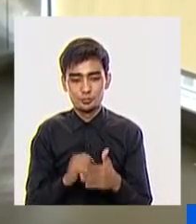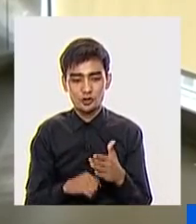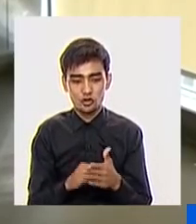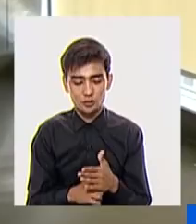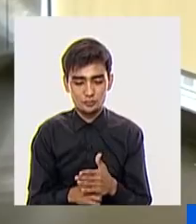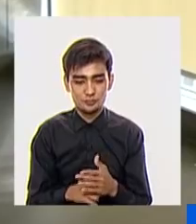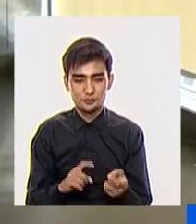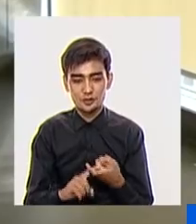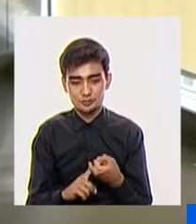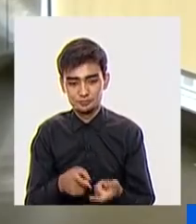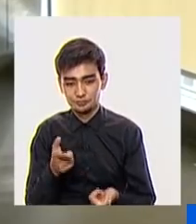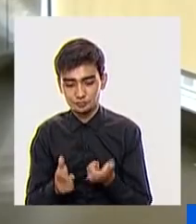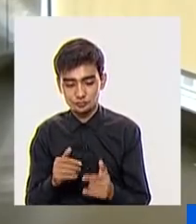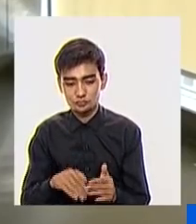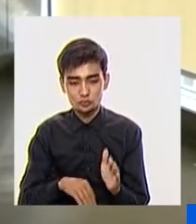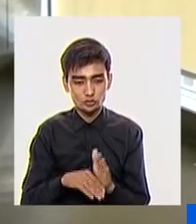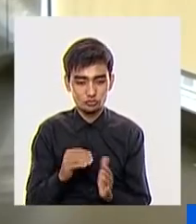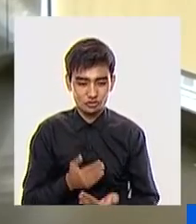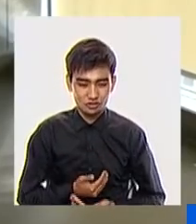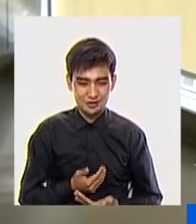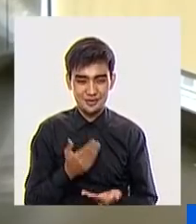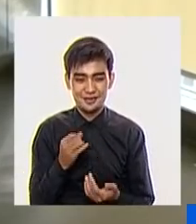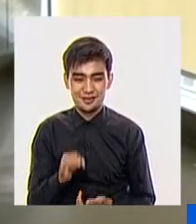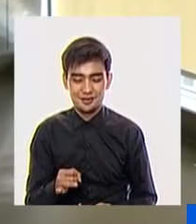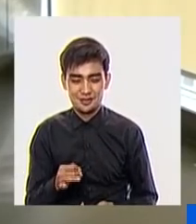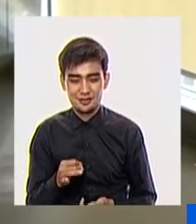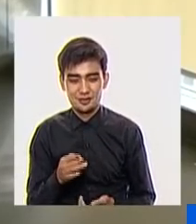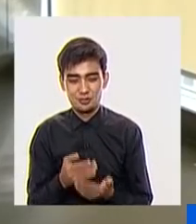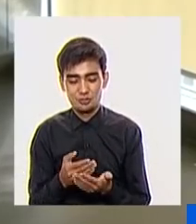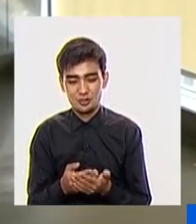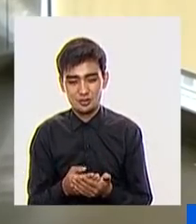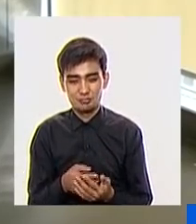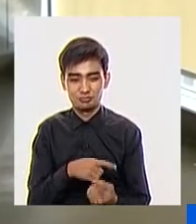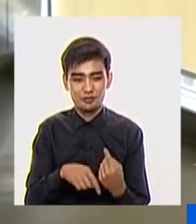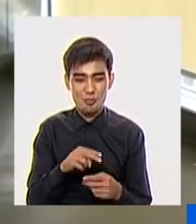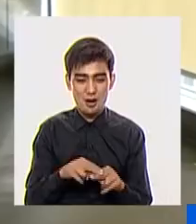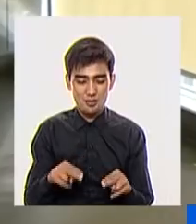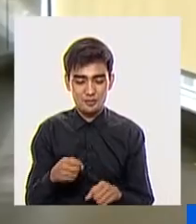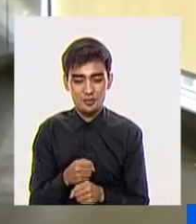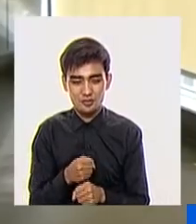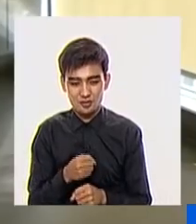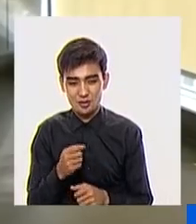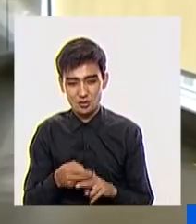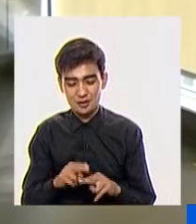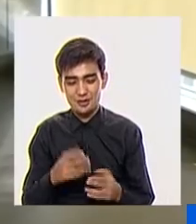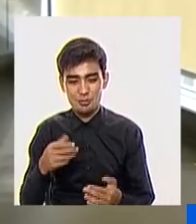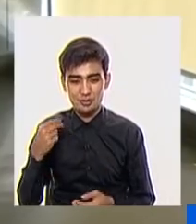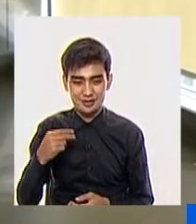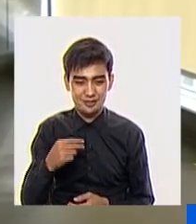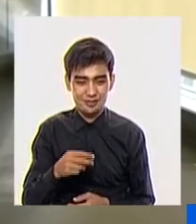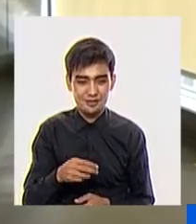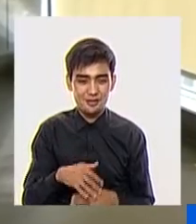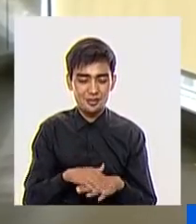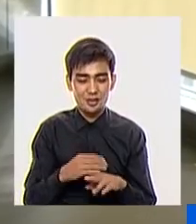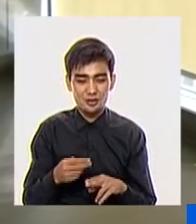причинно-следственных связей между реальным улучшением жизни и, допустим, деятельностью парламента или президента население никогда не